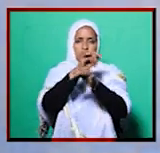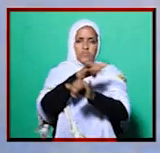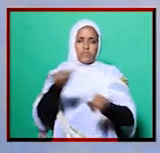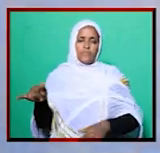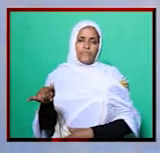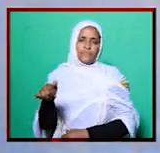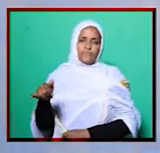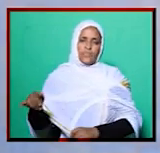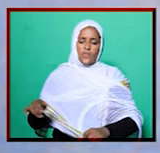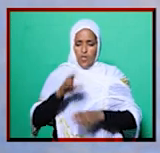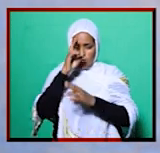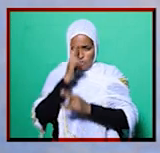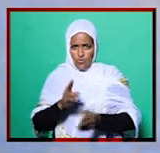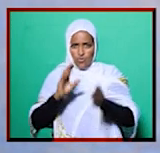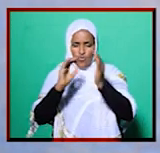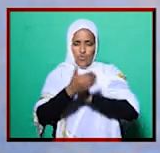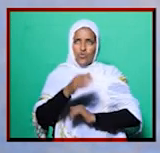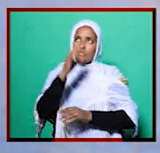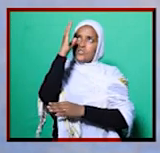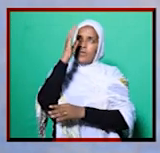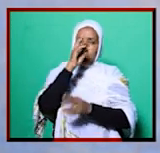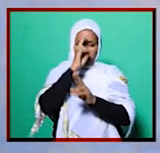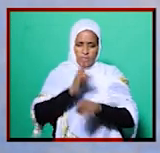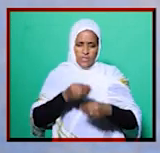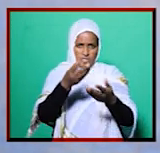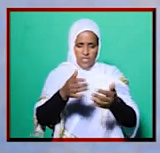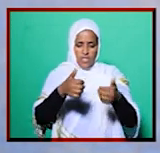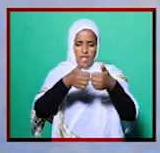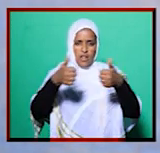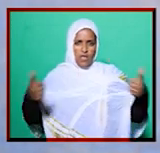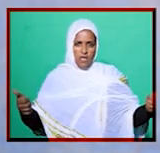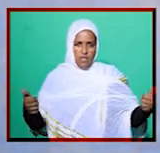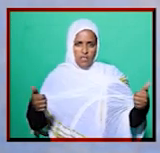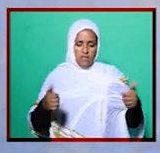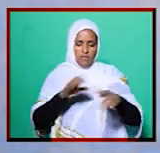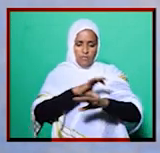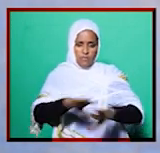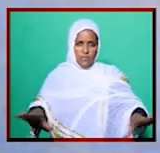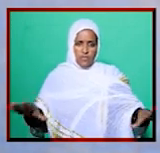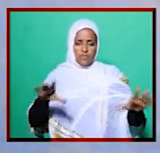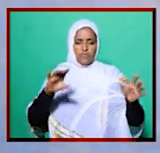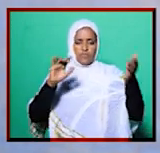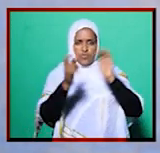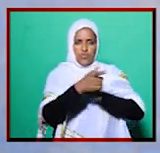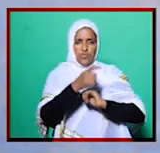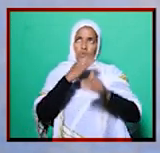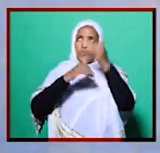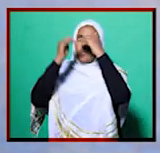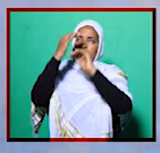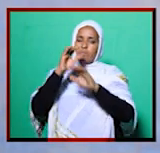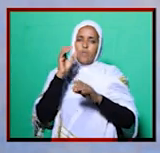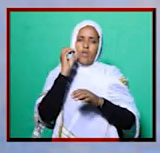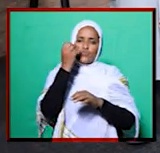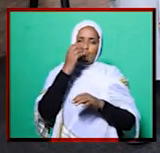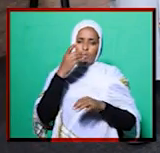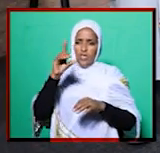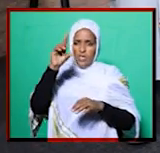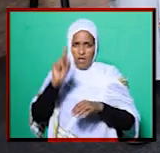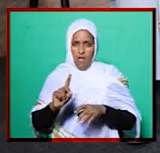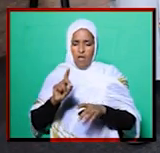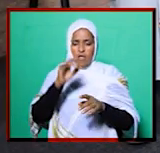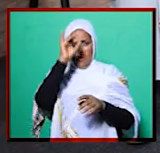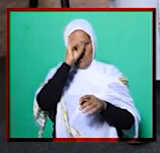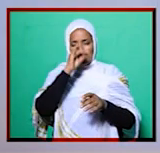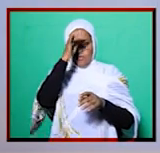እንደዚሁም የክቡር የሆነው እግዚአብሔር ያከበራት የለያት፣ እንተ በምድር ስረዊሃ ወበሰማይ ጹቂሃ ይላሉ